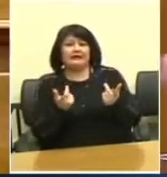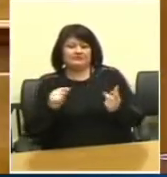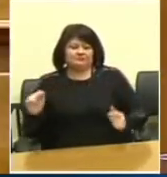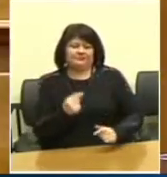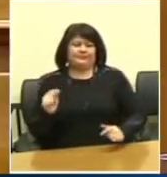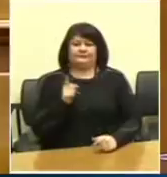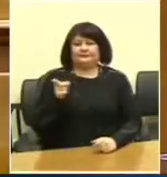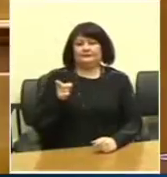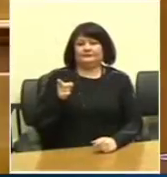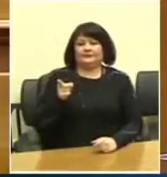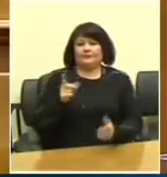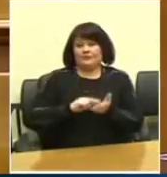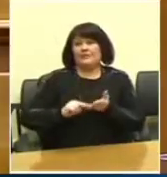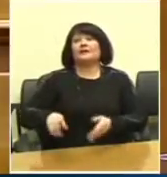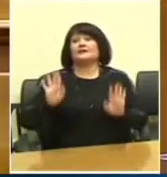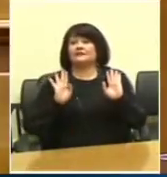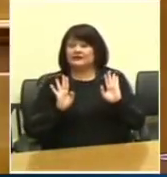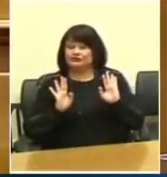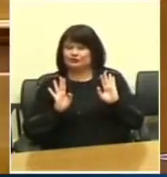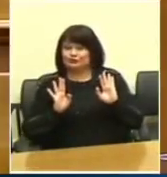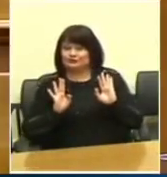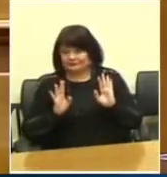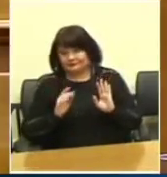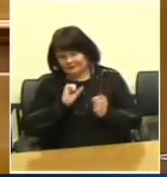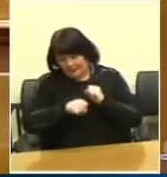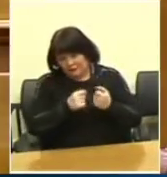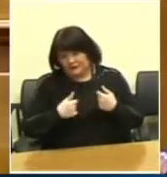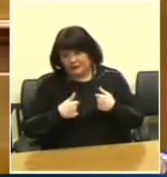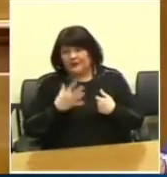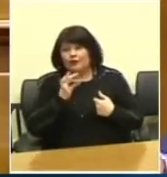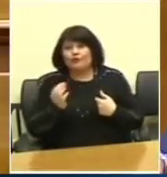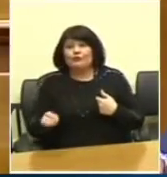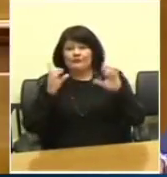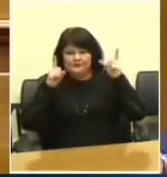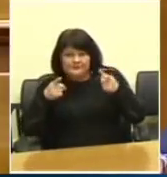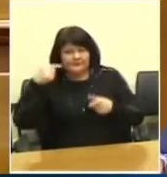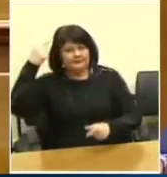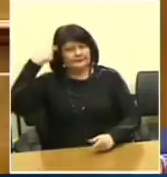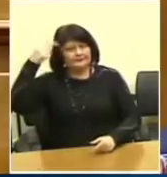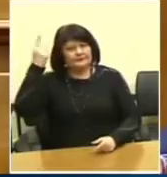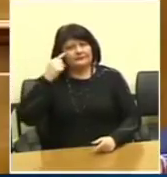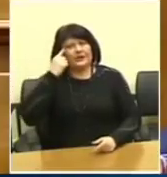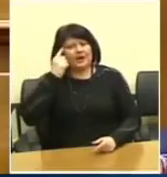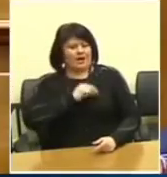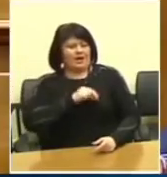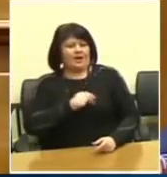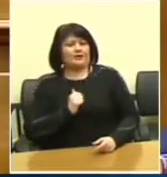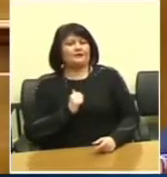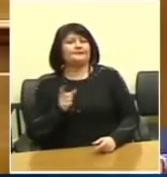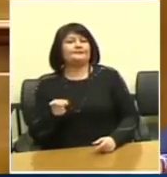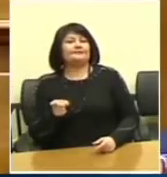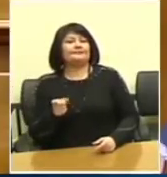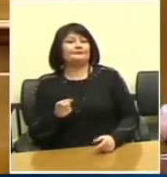τους ανασφάλιστους πολίτες επίσης. Διότι οραματίζεται μια υγεία ως πεδίο κερδοφορίας μεγάλων ιδιωτικών